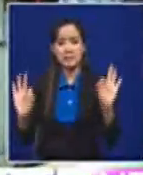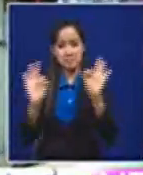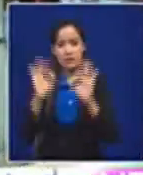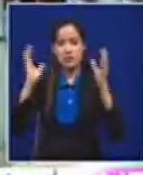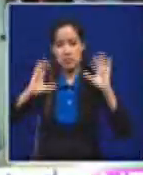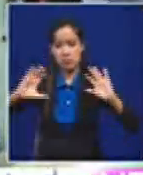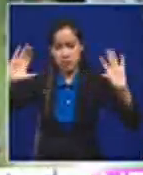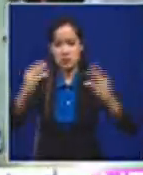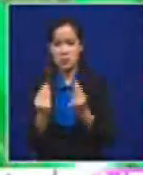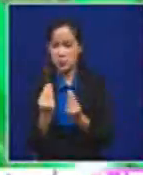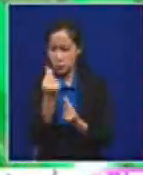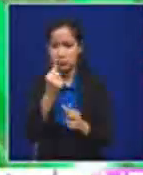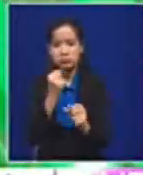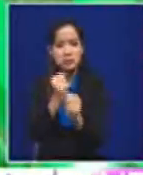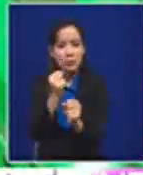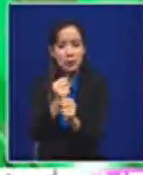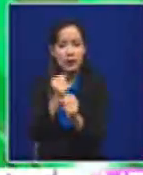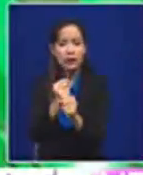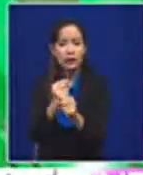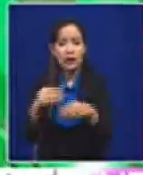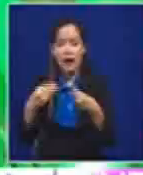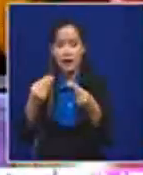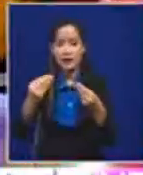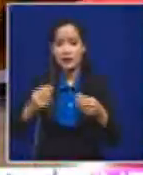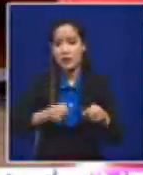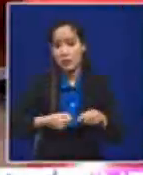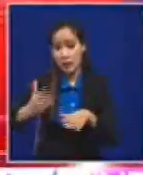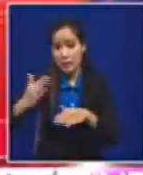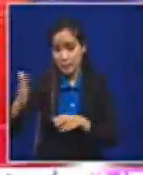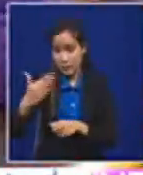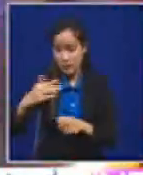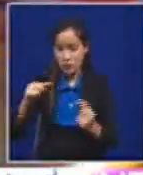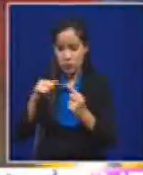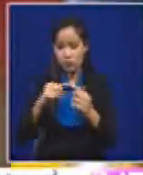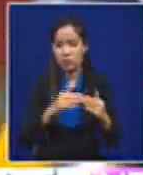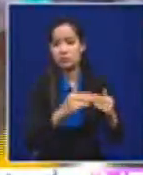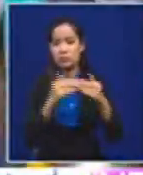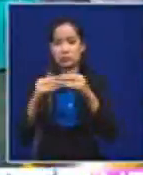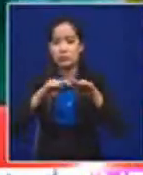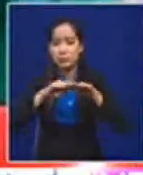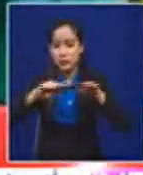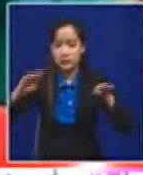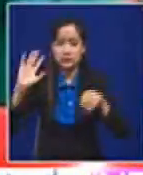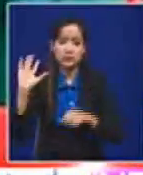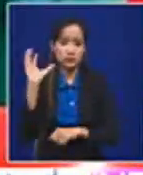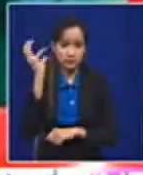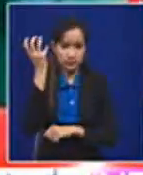ฐกำลังเร่งเดินหน้าเพื่อให้การทำประมงของไทยก้าวขึ้นสู่มาตรฐานสากล